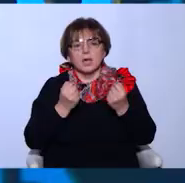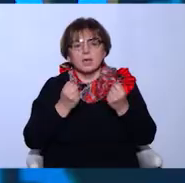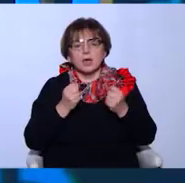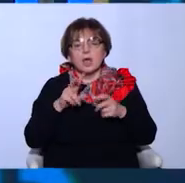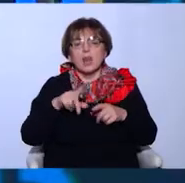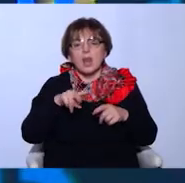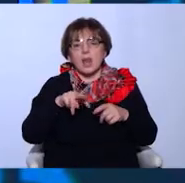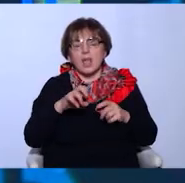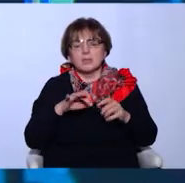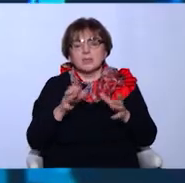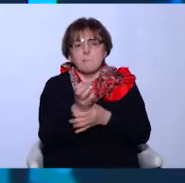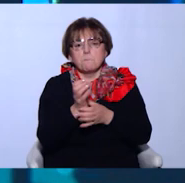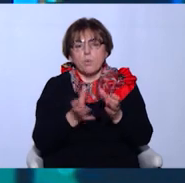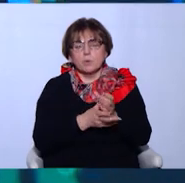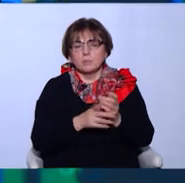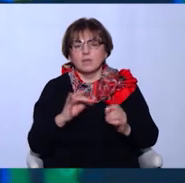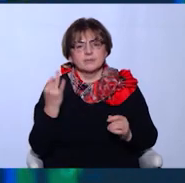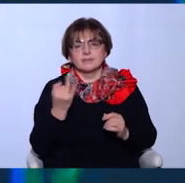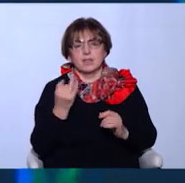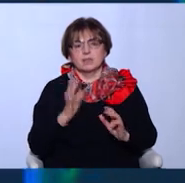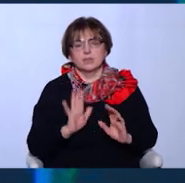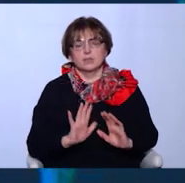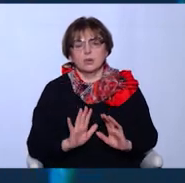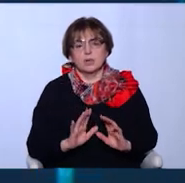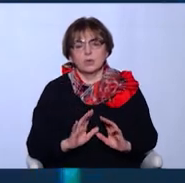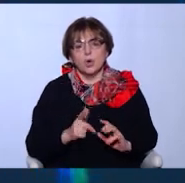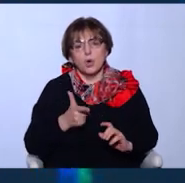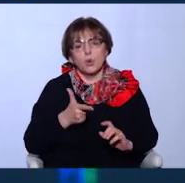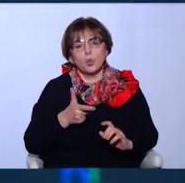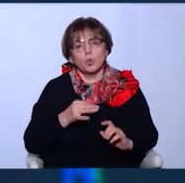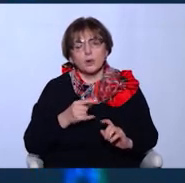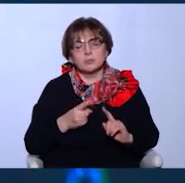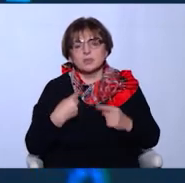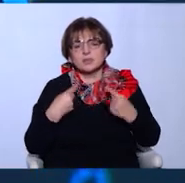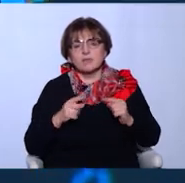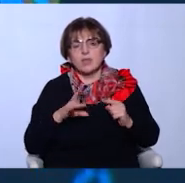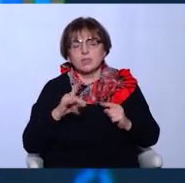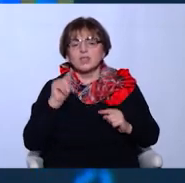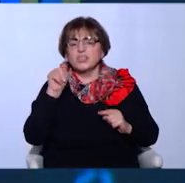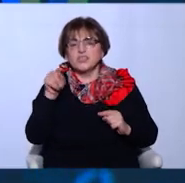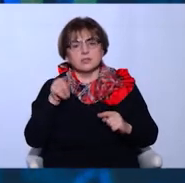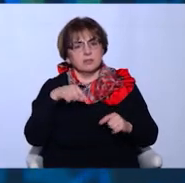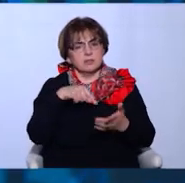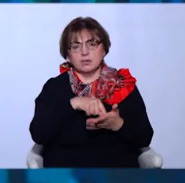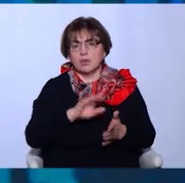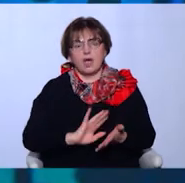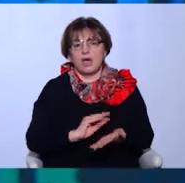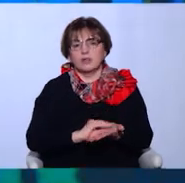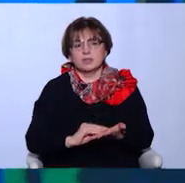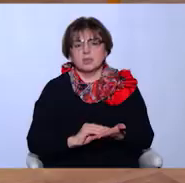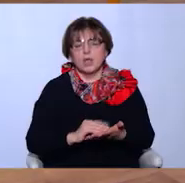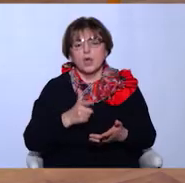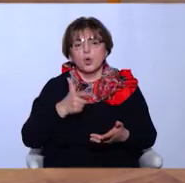მონამდმა და რა არის ყველაზე საინტერესო. გურამიშვილთან არ არსებობს ნაცვალსახელი ის. გურამიშვილთან